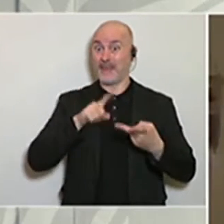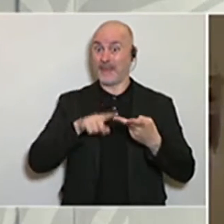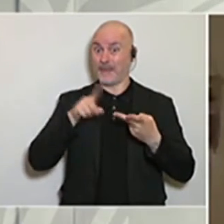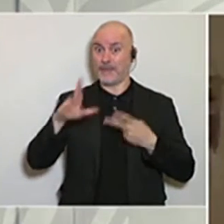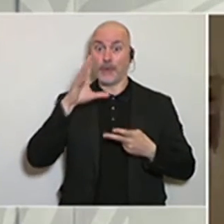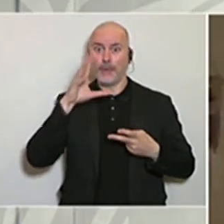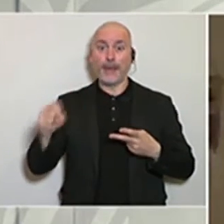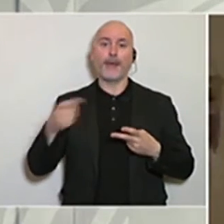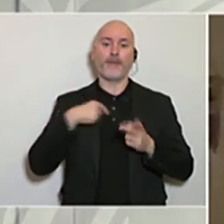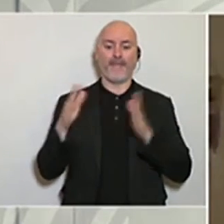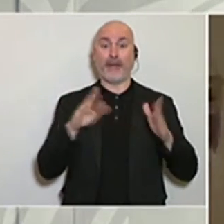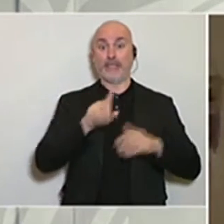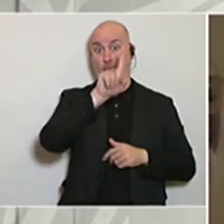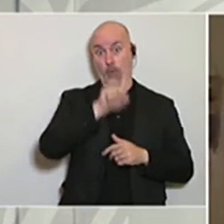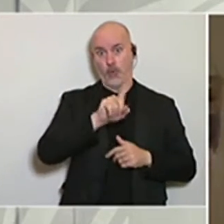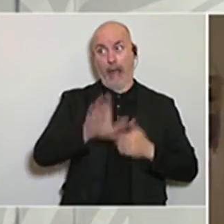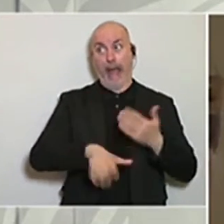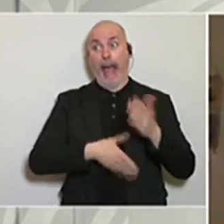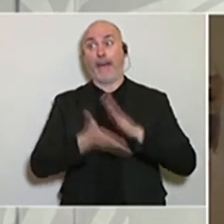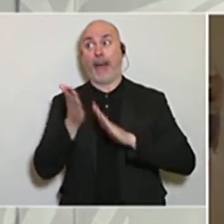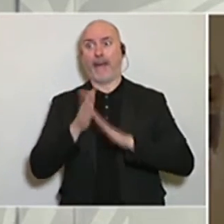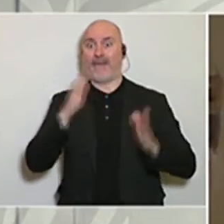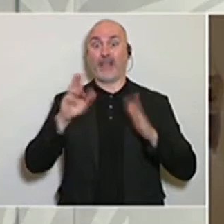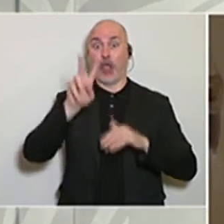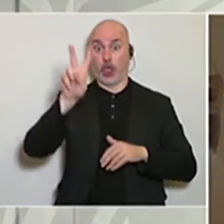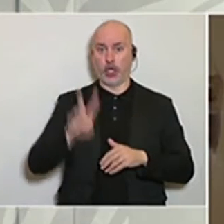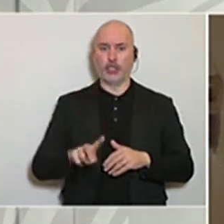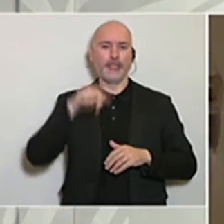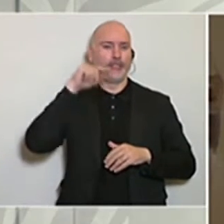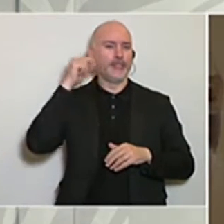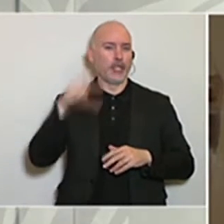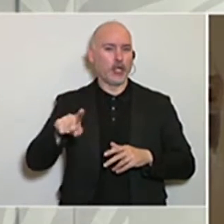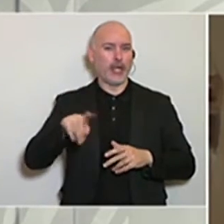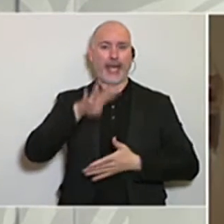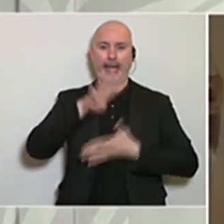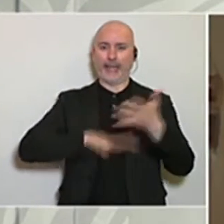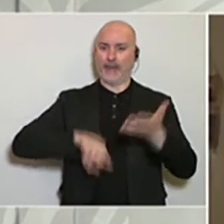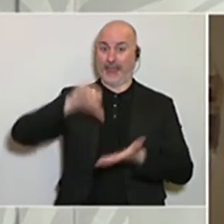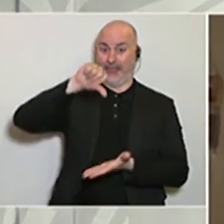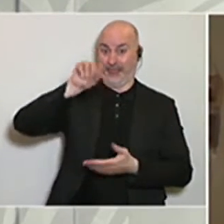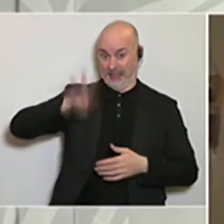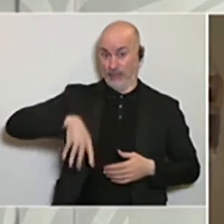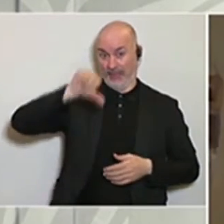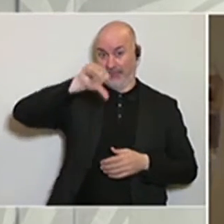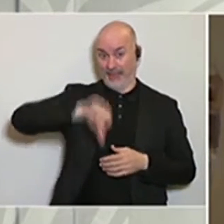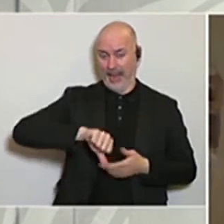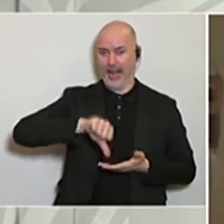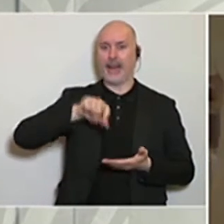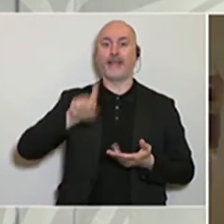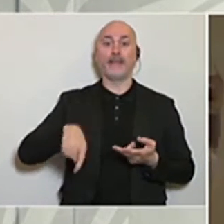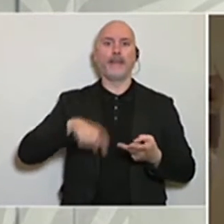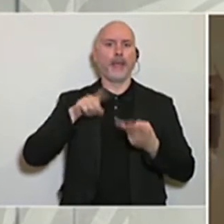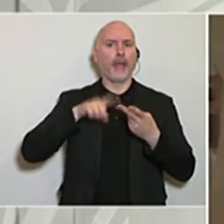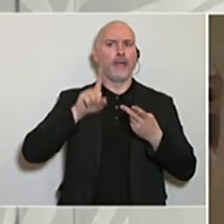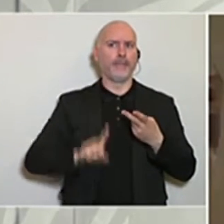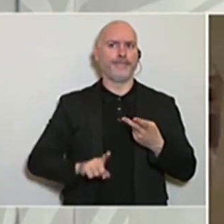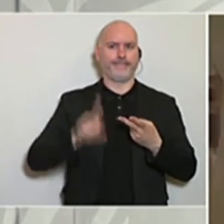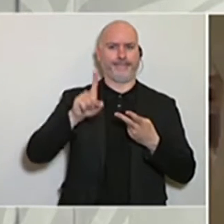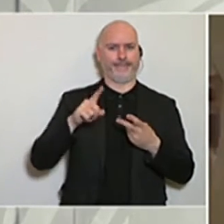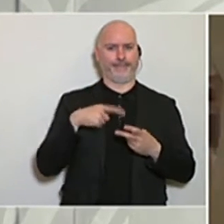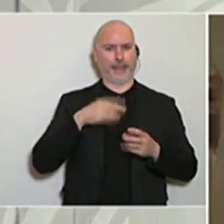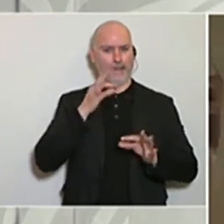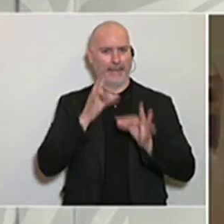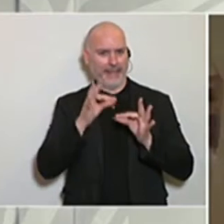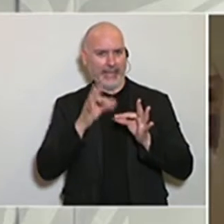de cambio de fase 1 a fase 2 para Girona, Cataluña Central y las zonas de Penedès y Garraf, pero no para